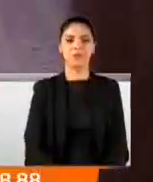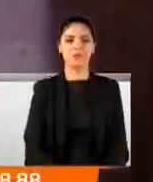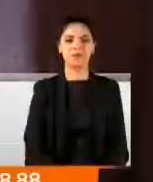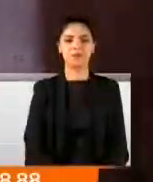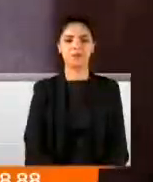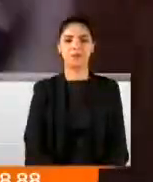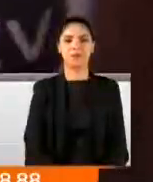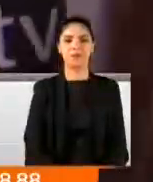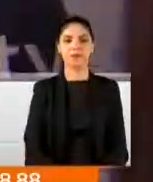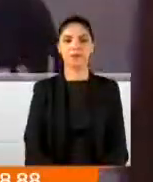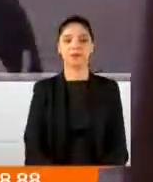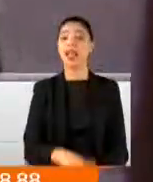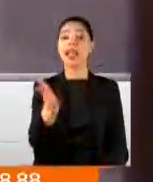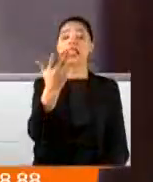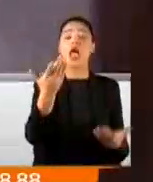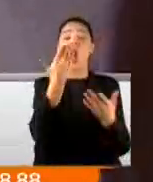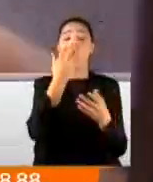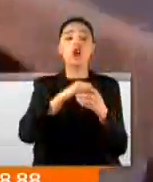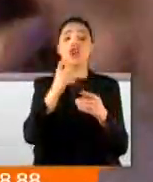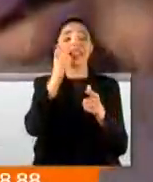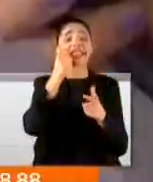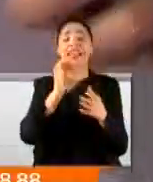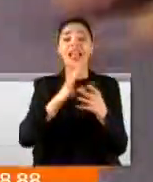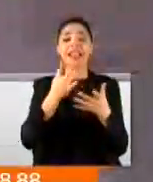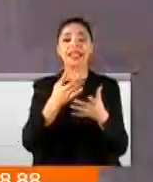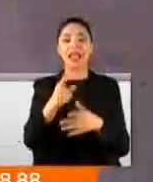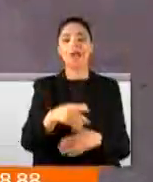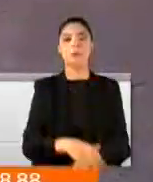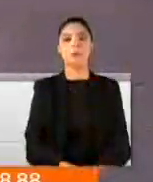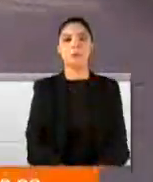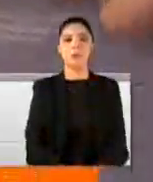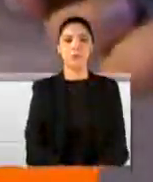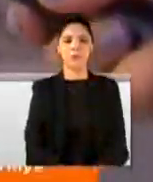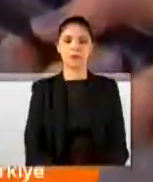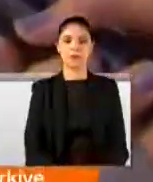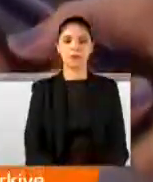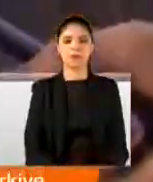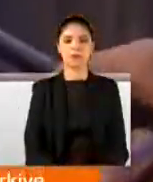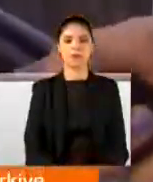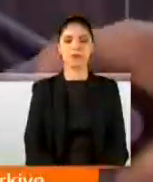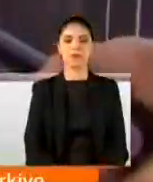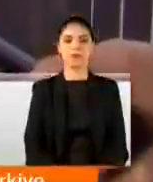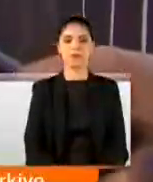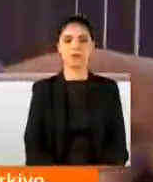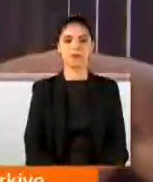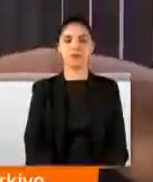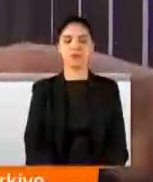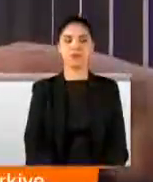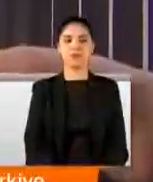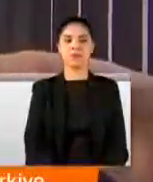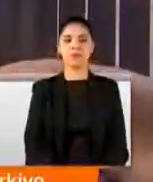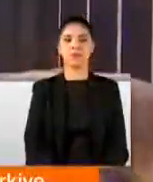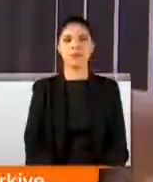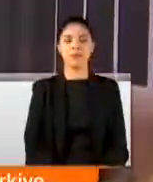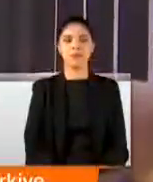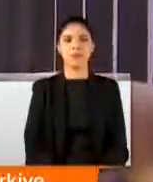götürmemiz lazım. Nelere dikkat edeceksin okulda peki? Maske takmaya, arkadaşlarımızla haşır neşir olmamaya,